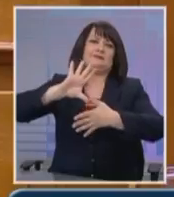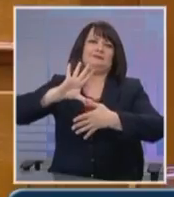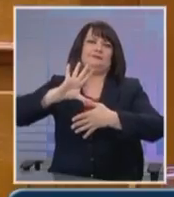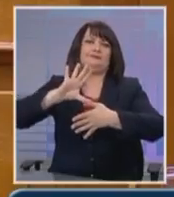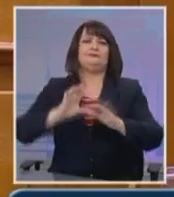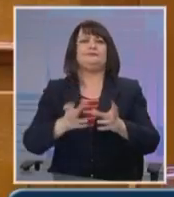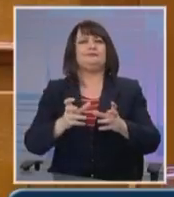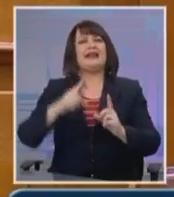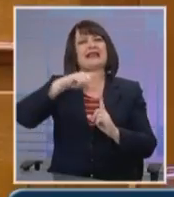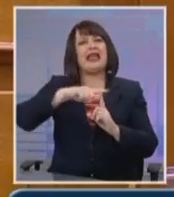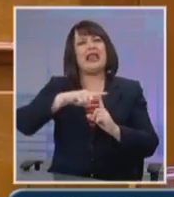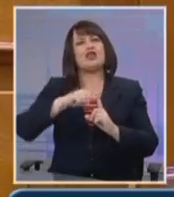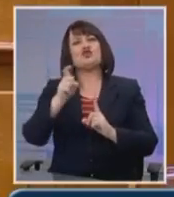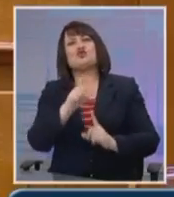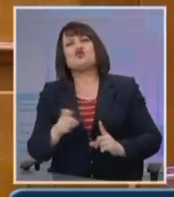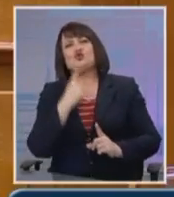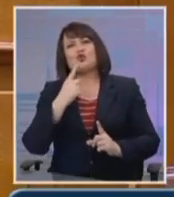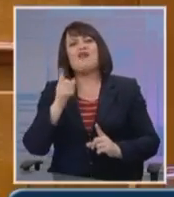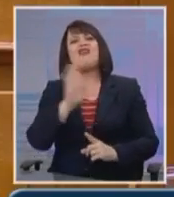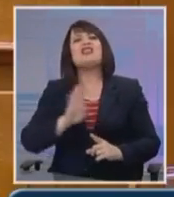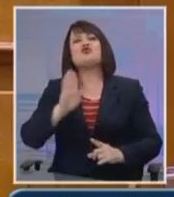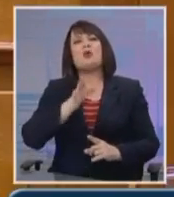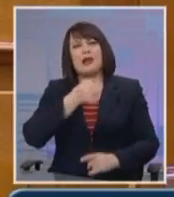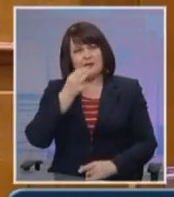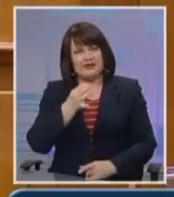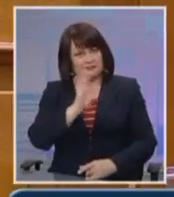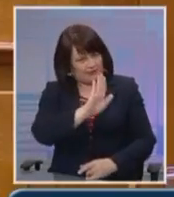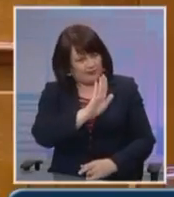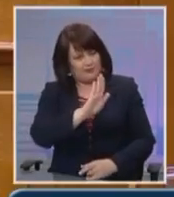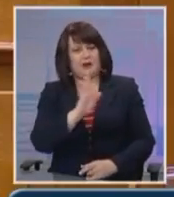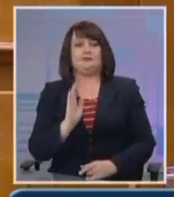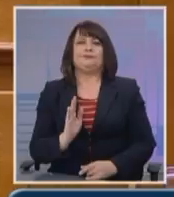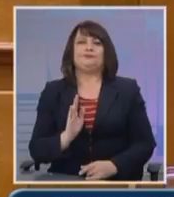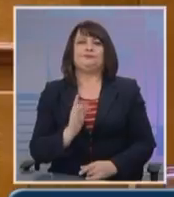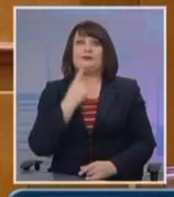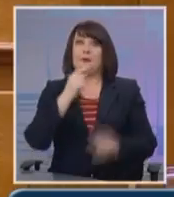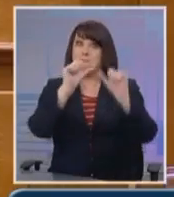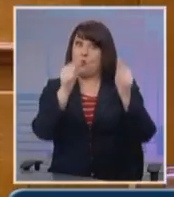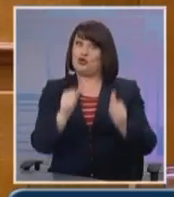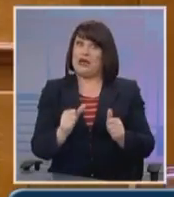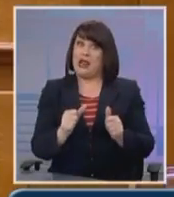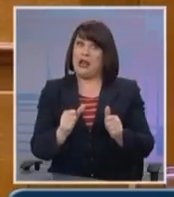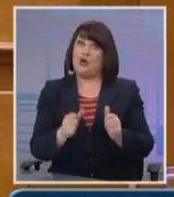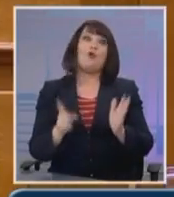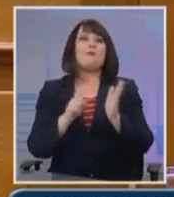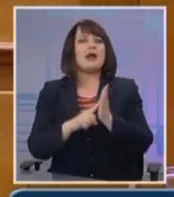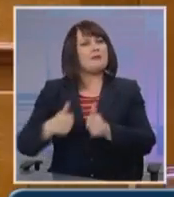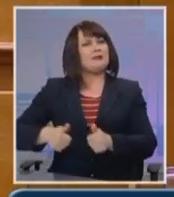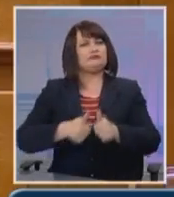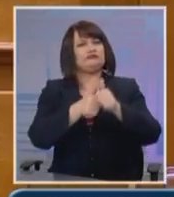κανάλι Telesur. Η Βενεζουέλα, ακούστε το, αποτελεί ένα μοντέλο που πρέπει να